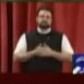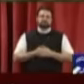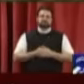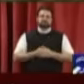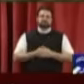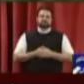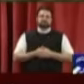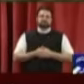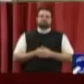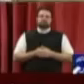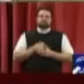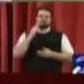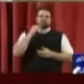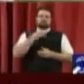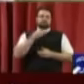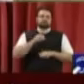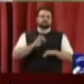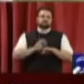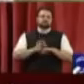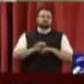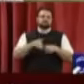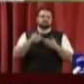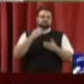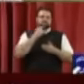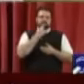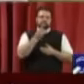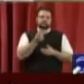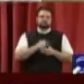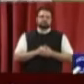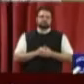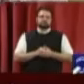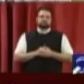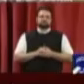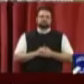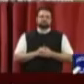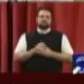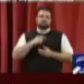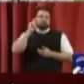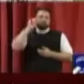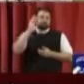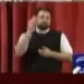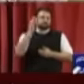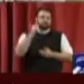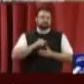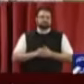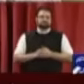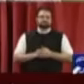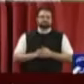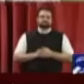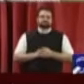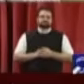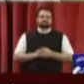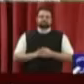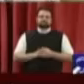răspuns la întrebarea mea dar am în răspuns pe care l-ar da Nicolina. Eu am intuit numai. Da? Brav. Deci... Vedeți și când îmi fac